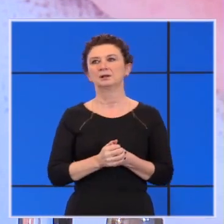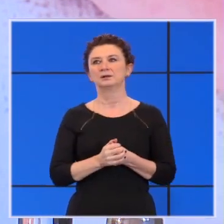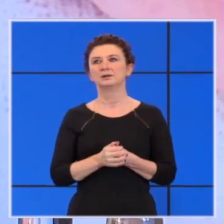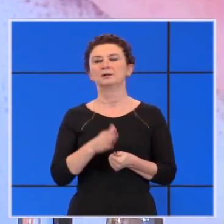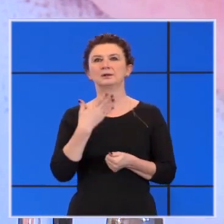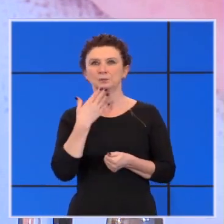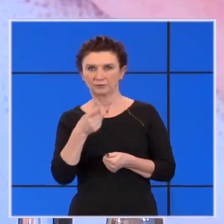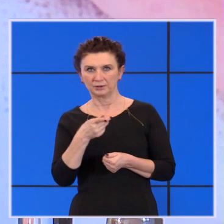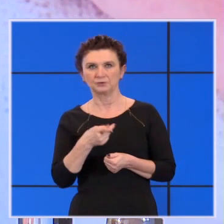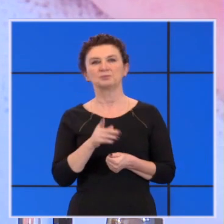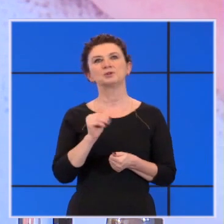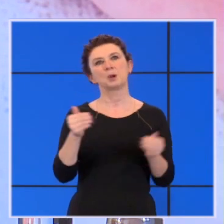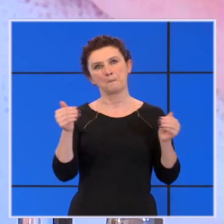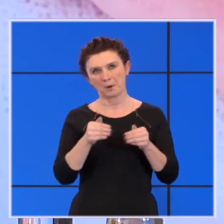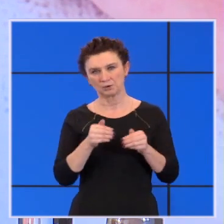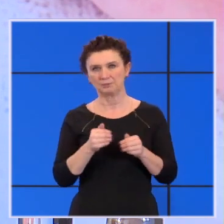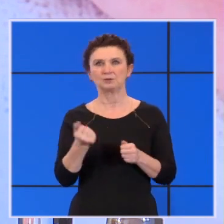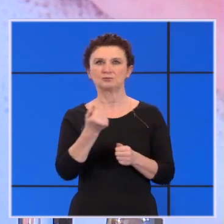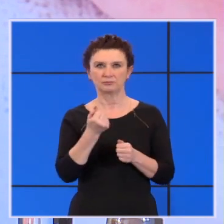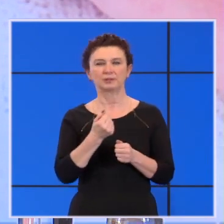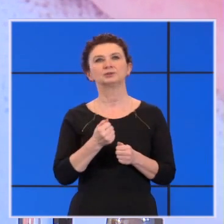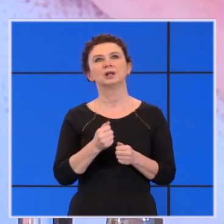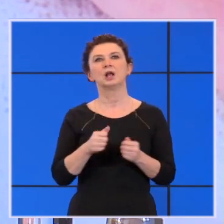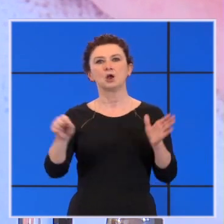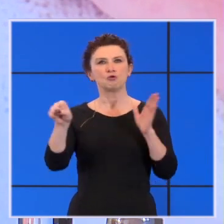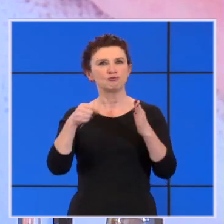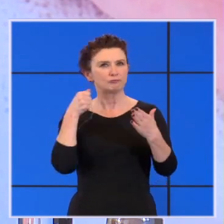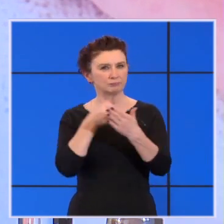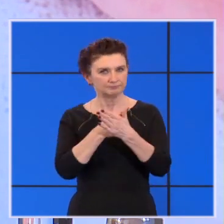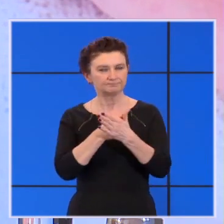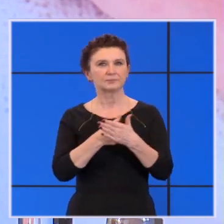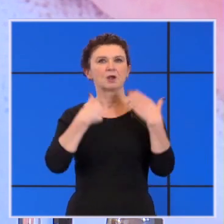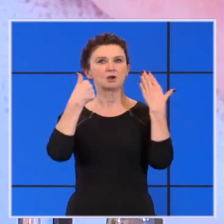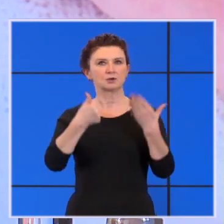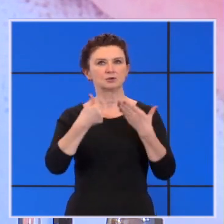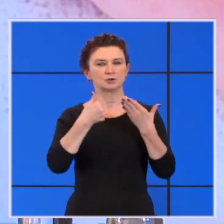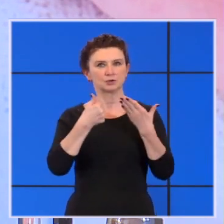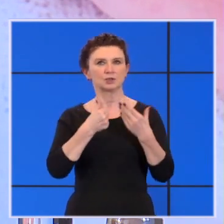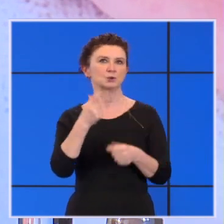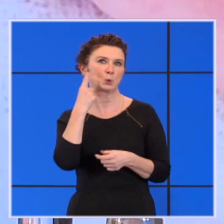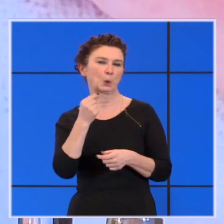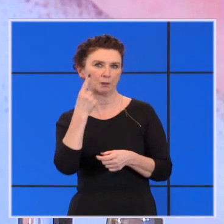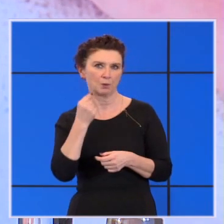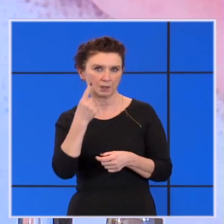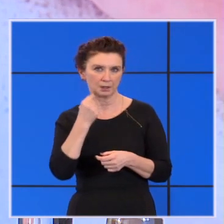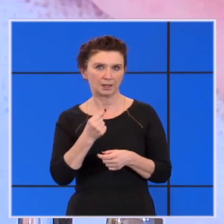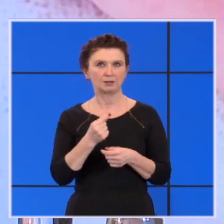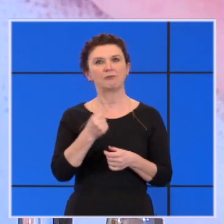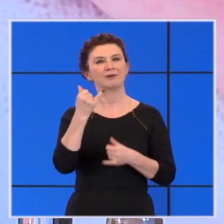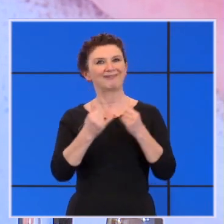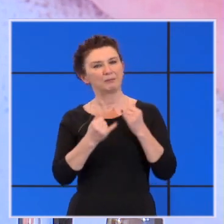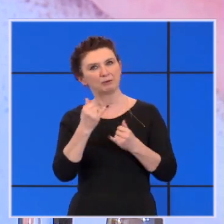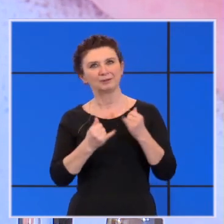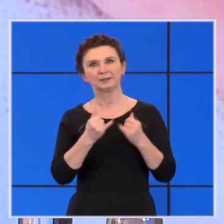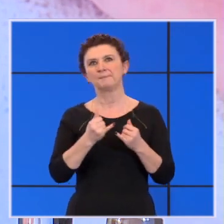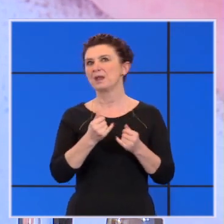do 6 komórek jajowych, z wyjątkiem kobiet powyżej 35 roku życia lub kobiet, którym towarzyszy inna